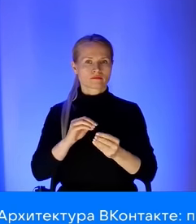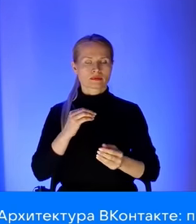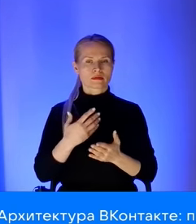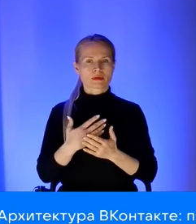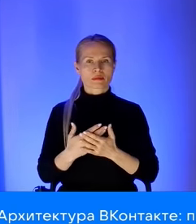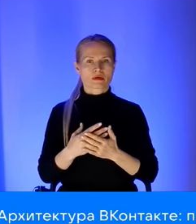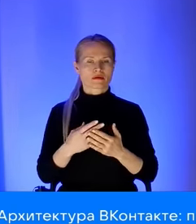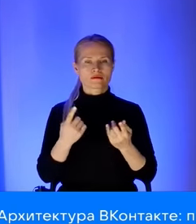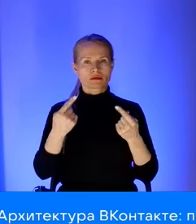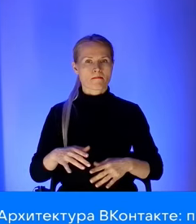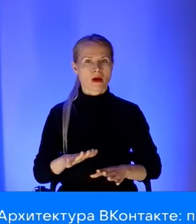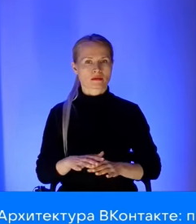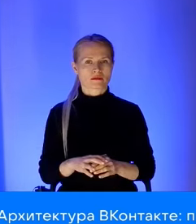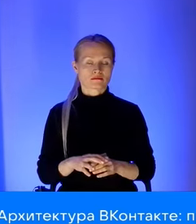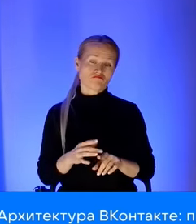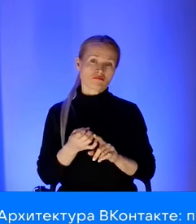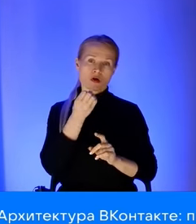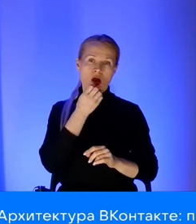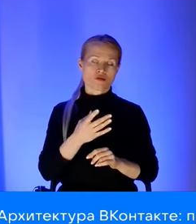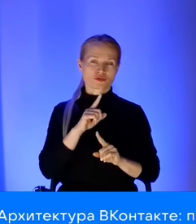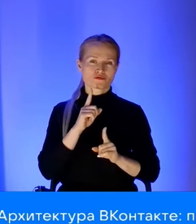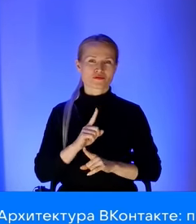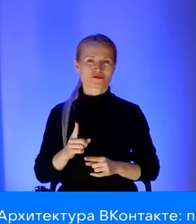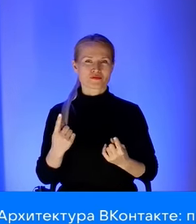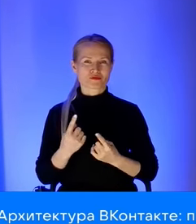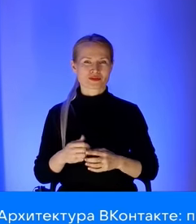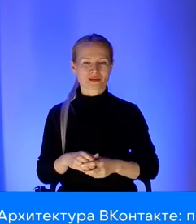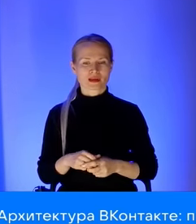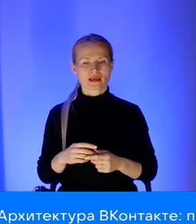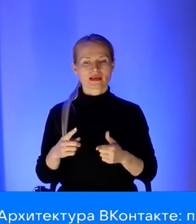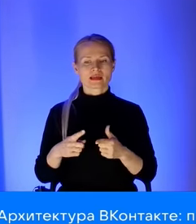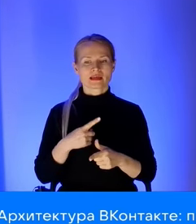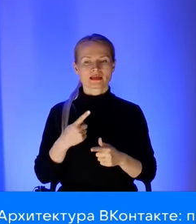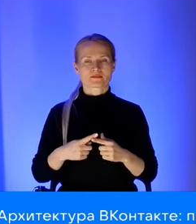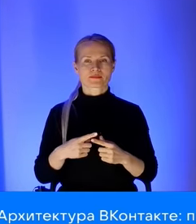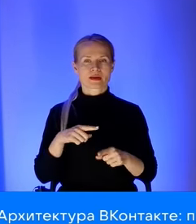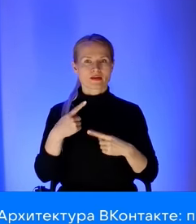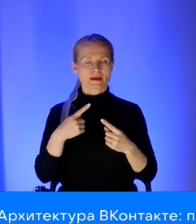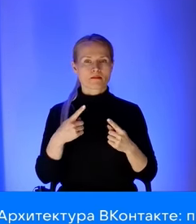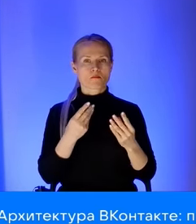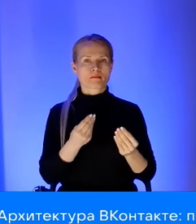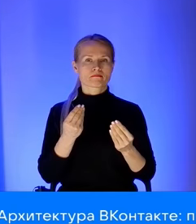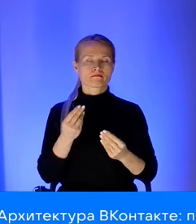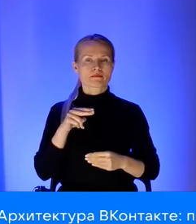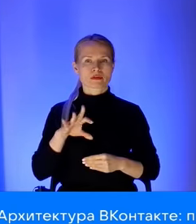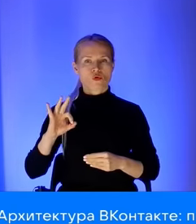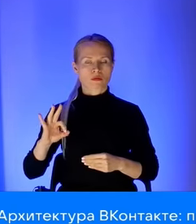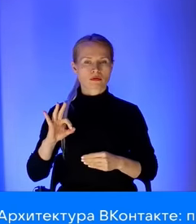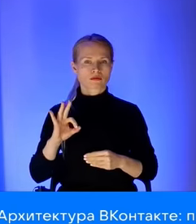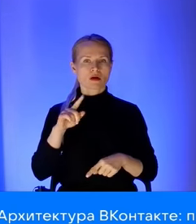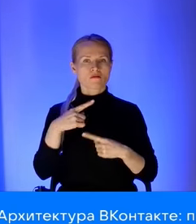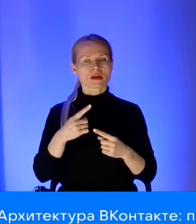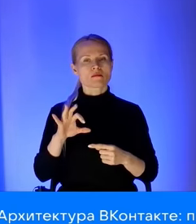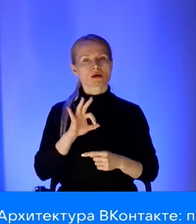не падать это хорошее свойство обычно или если мы говорим о предметной области Мы